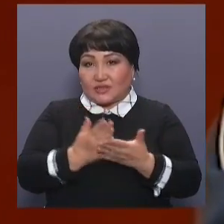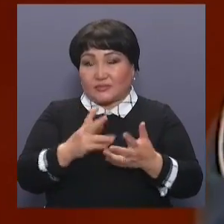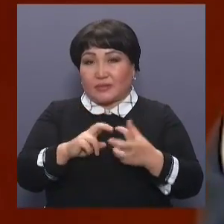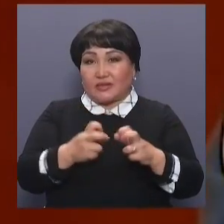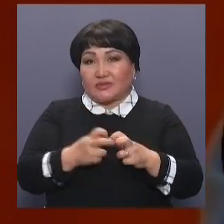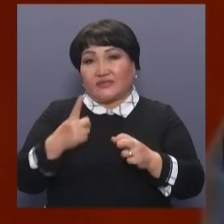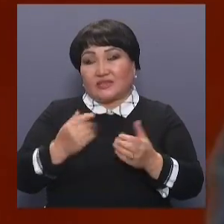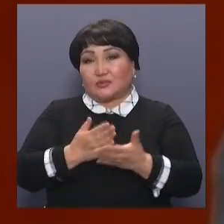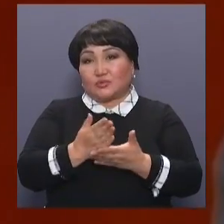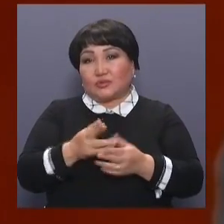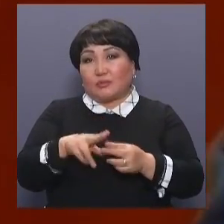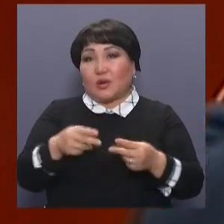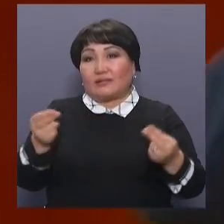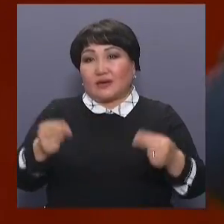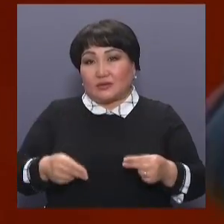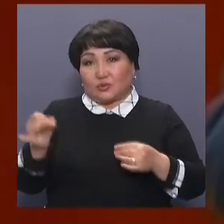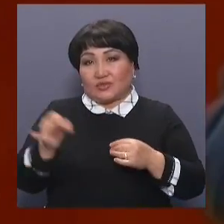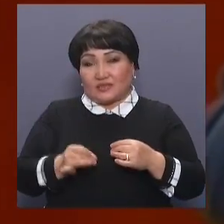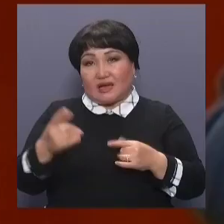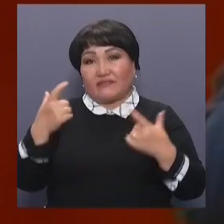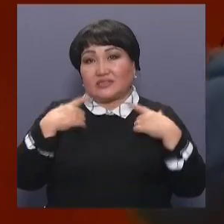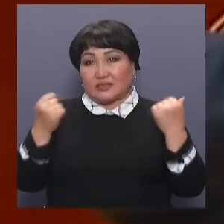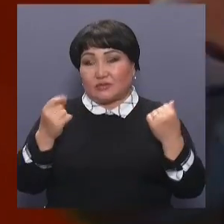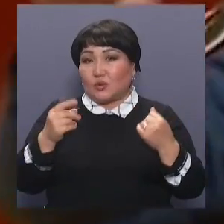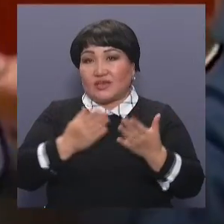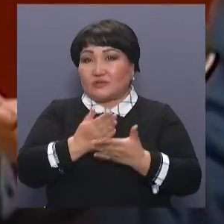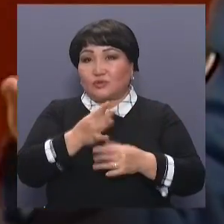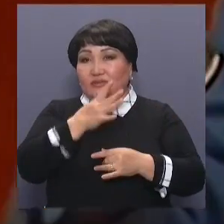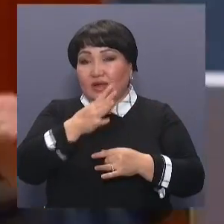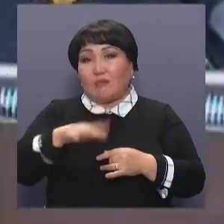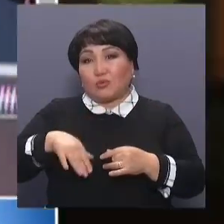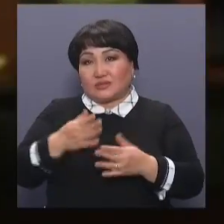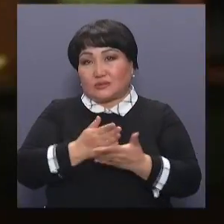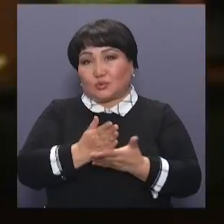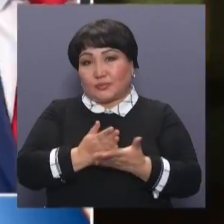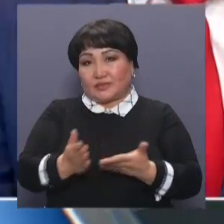военнослужащими по контракту и офицерами, но не в служебное время, а после службы.